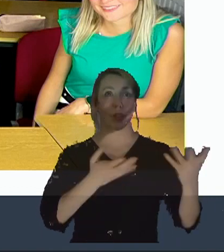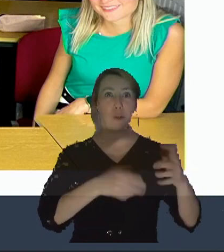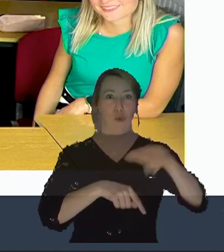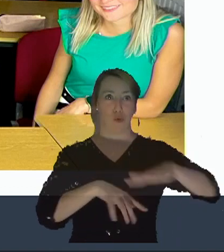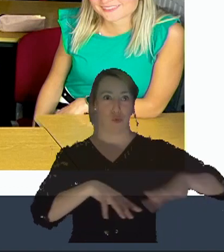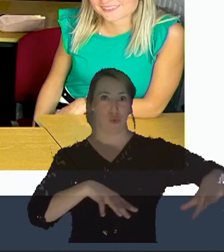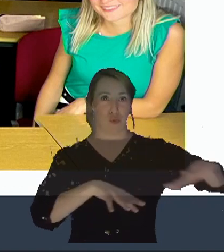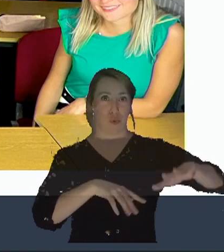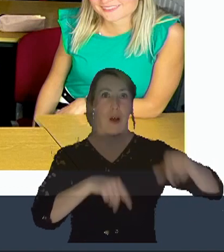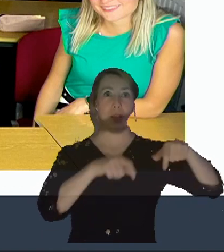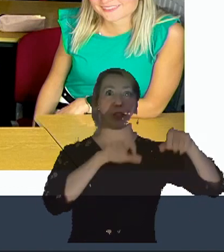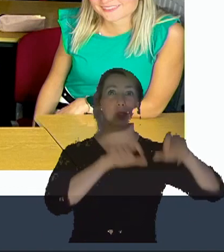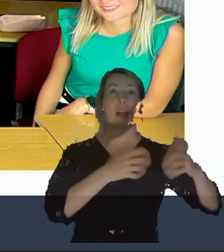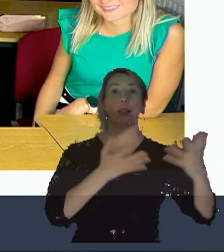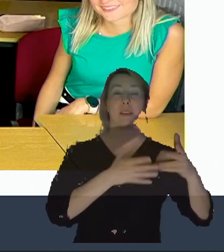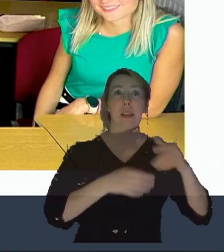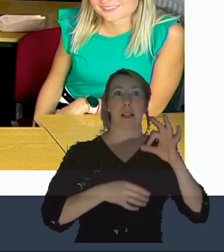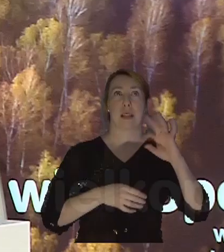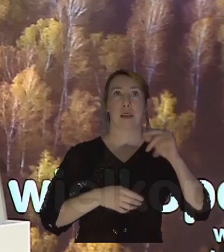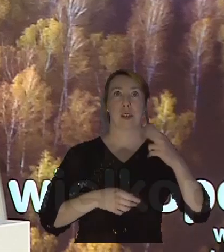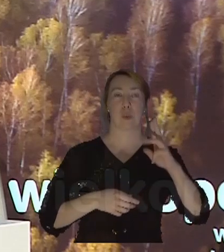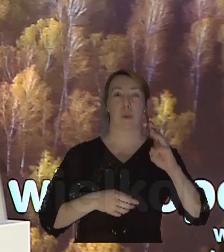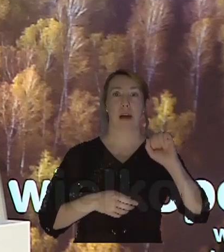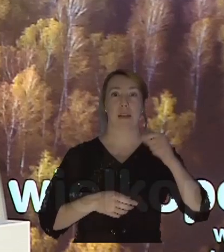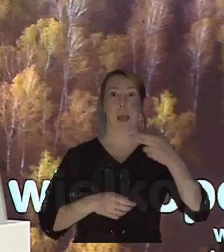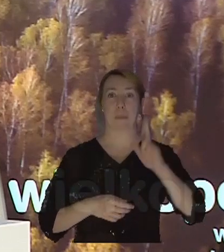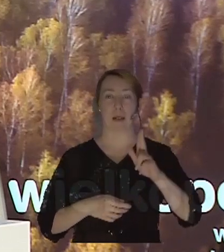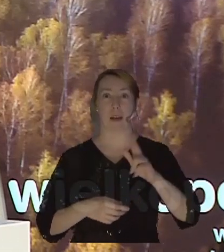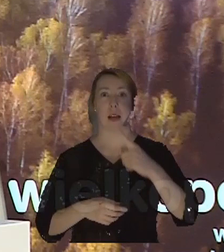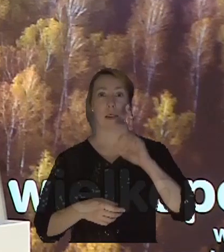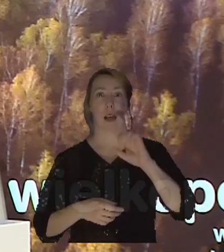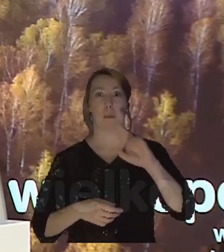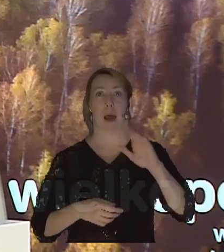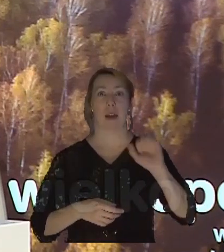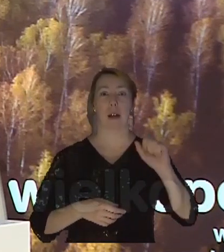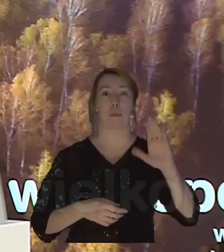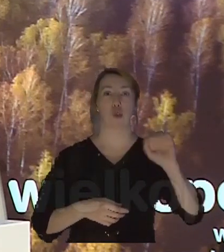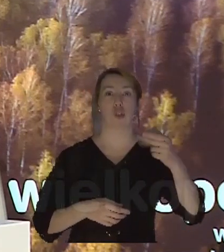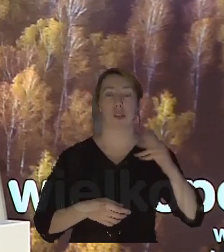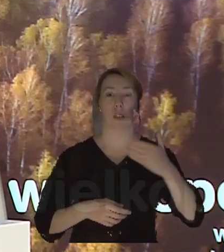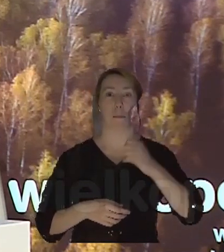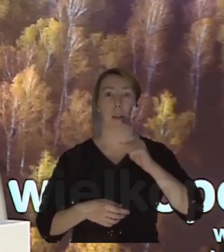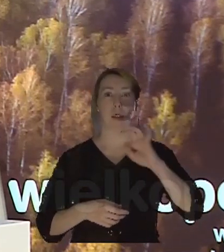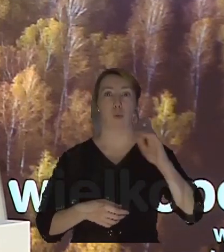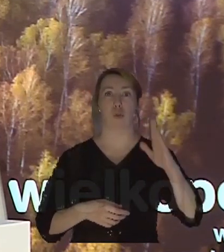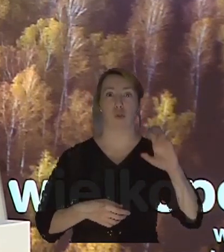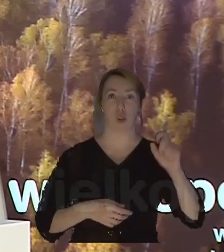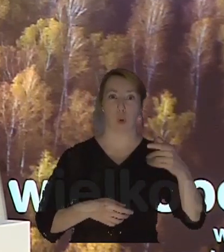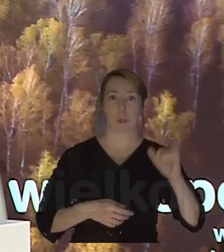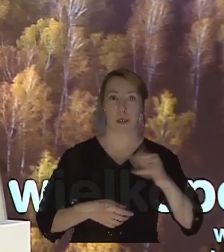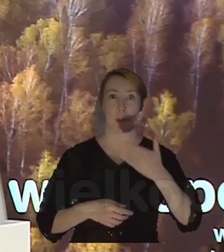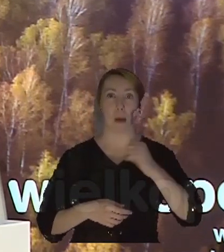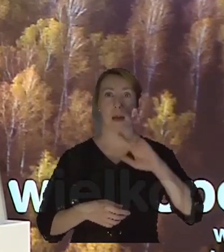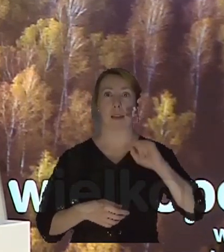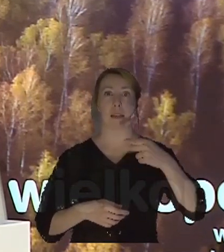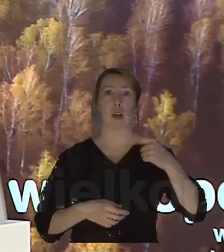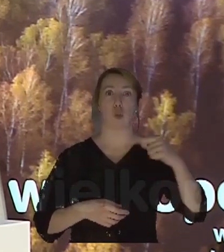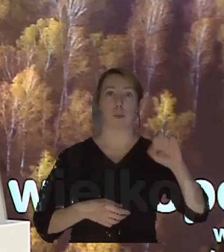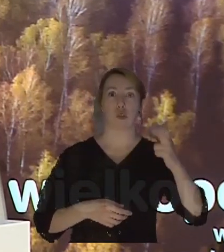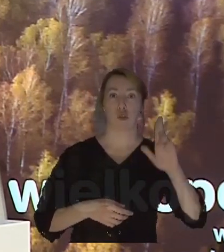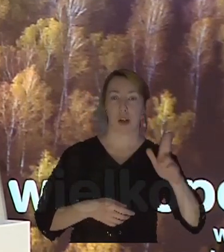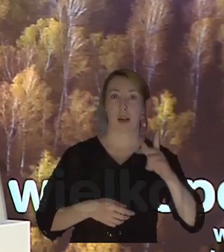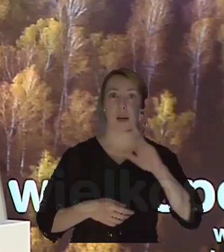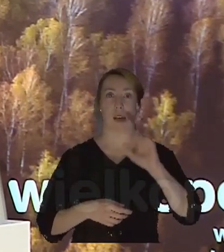tylko wymienię ich nazwiska. Stanisław Adamiak, Dagmara Brzezińska, Mateusz Czadrowski, Martyna Dominiczak,